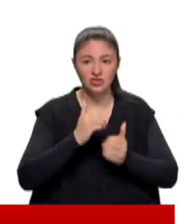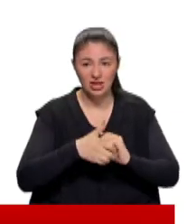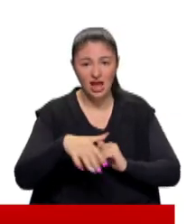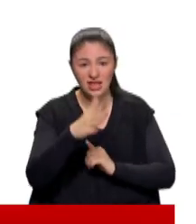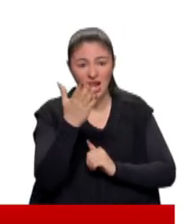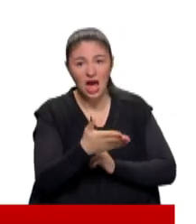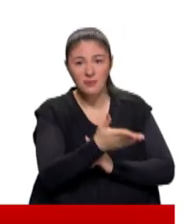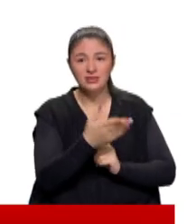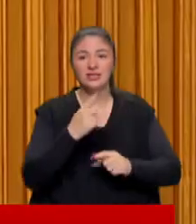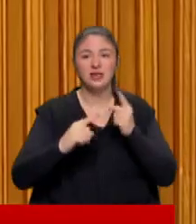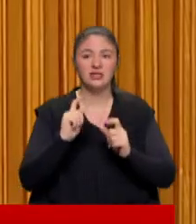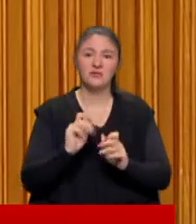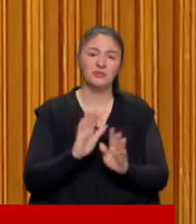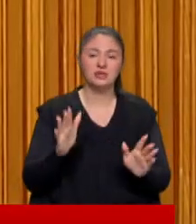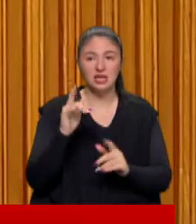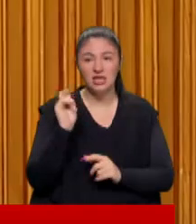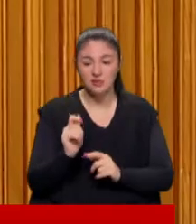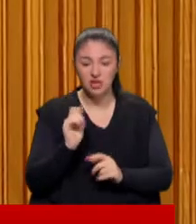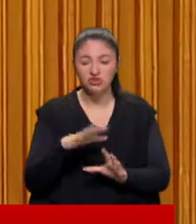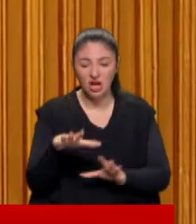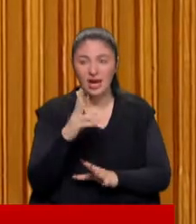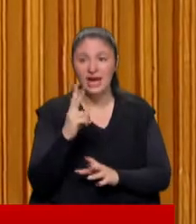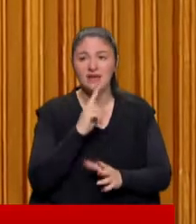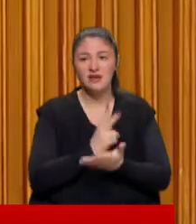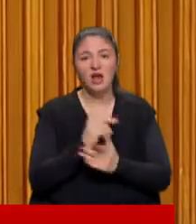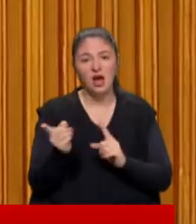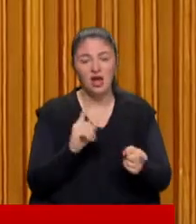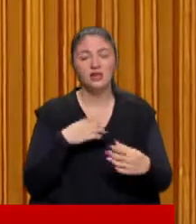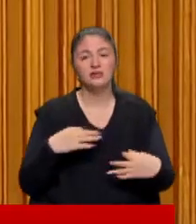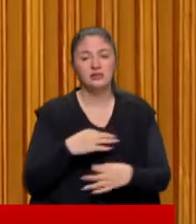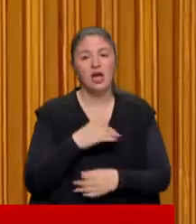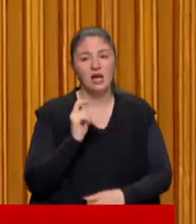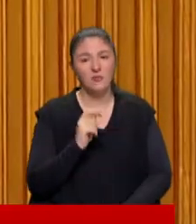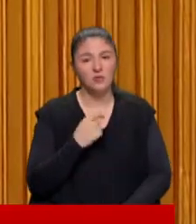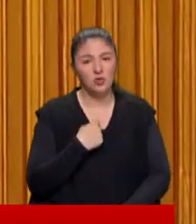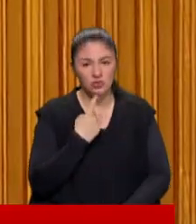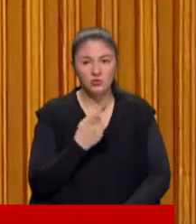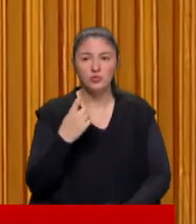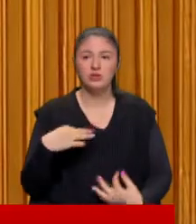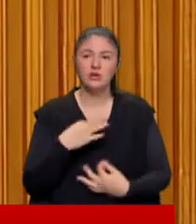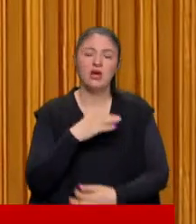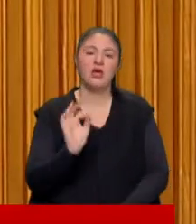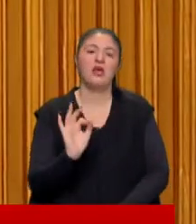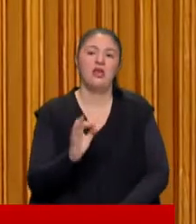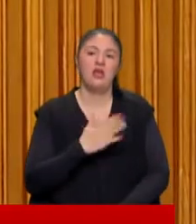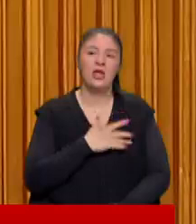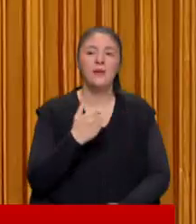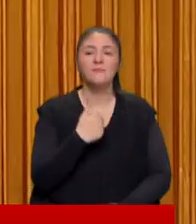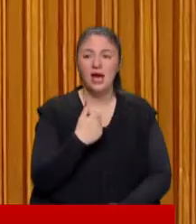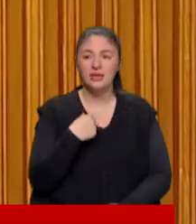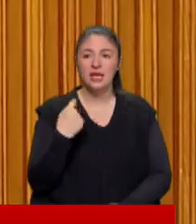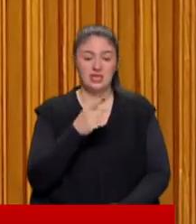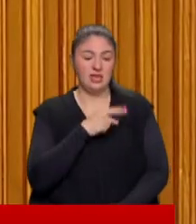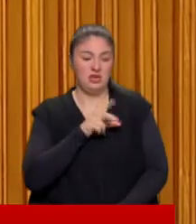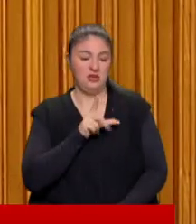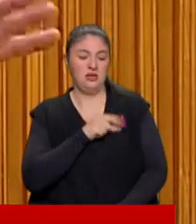Teşkilatlara rağmen siyaset yapılmaz. Alınacak her iki karara da saygılıyız demiştim. Bu saygımızı muhafaza ediyoruz. Ben